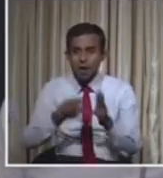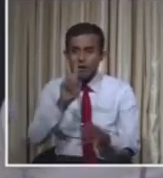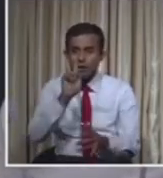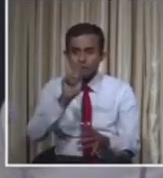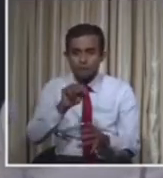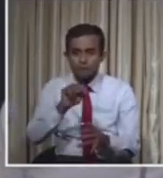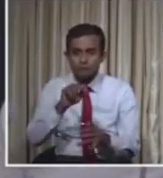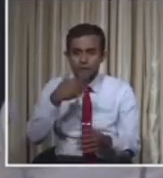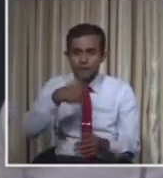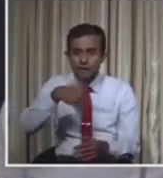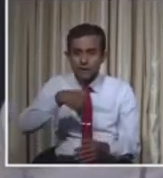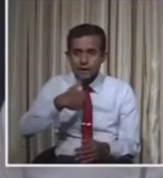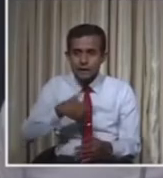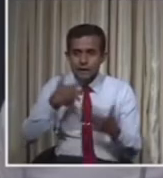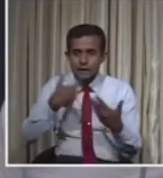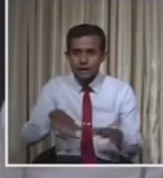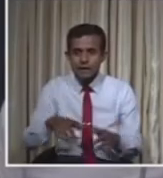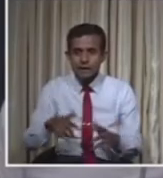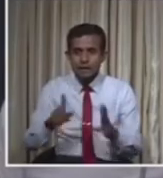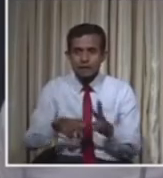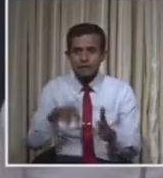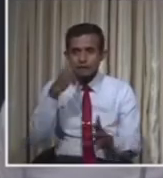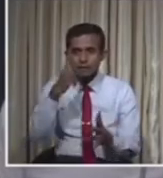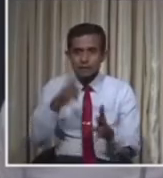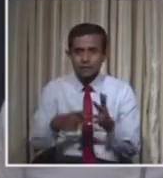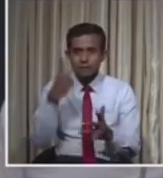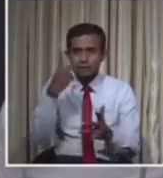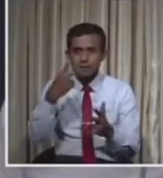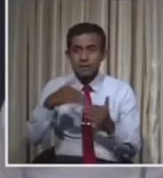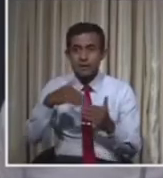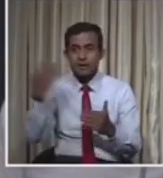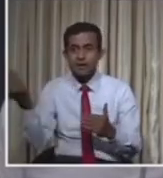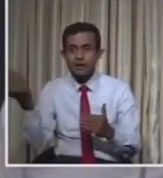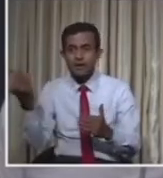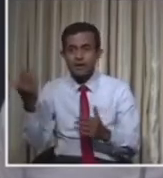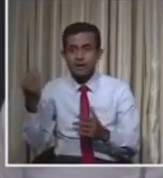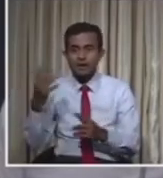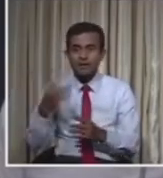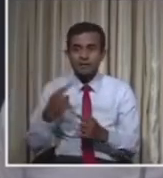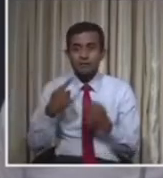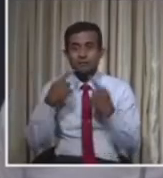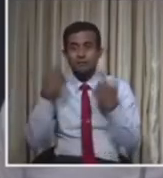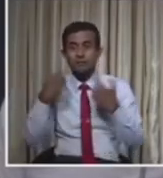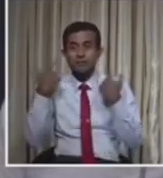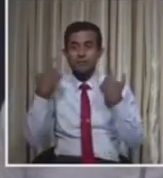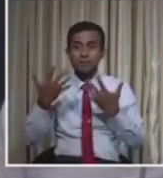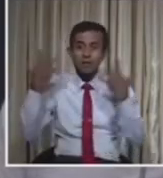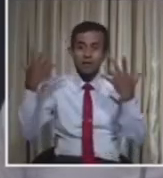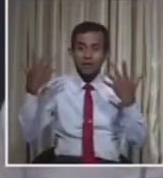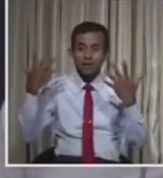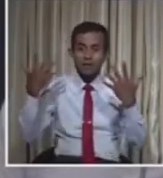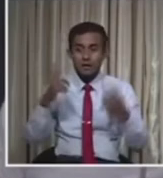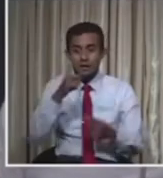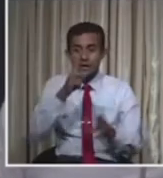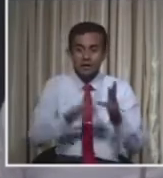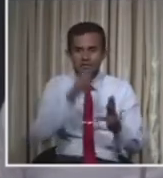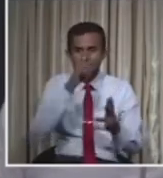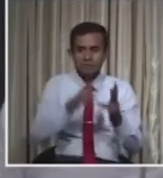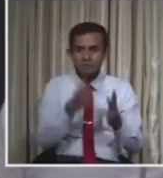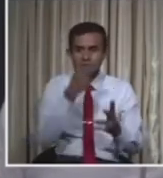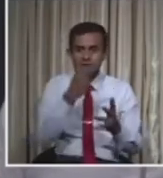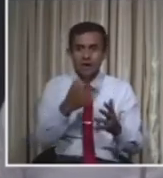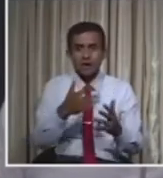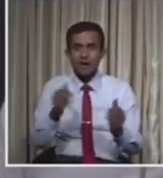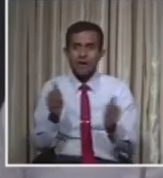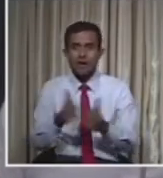විතර ගහනකොට විකට් එකක් දෙකක් ගියාම එහා පැත්තේ යාට මෝඩ චූන් යනවනේ එක විකට් එකක් දෙකක් ගියාම වැඩේ